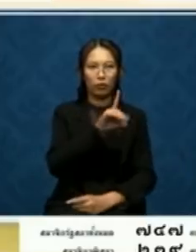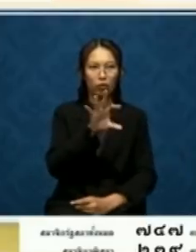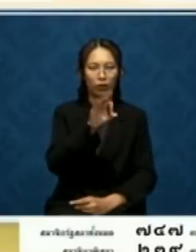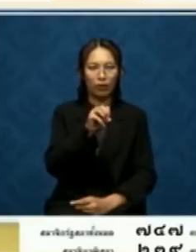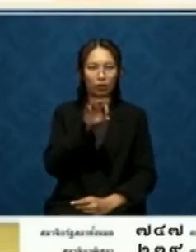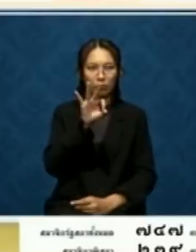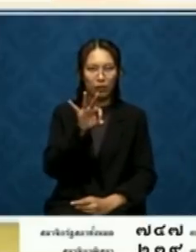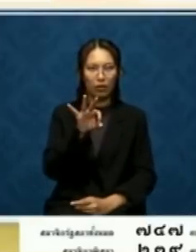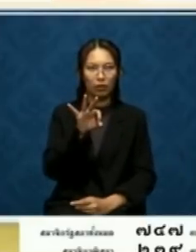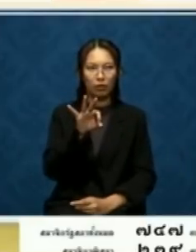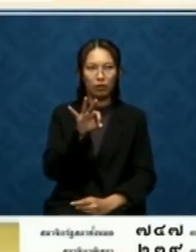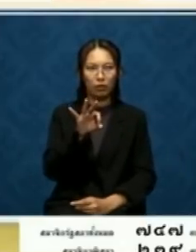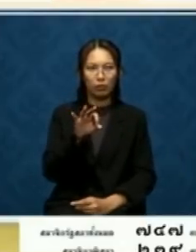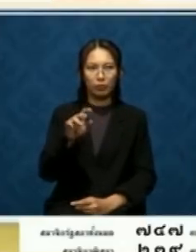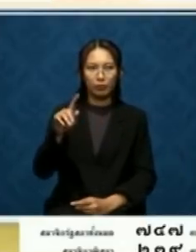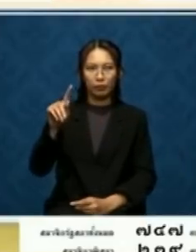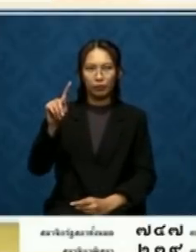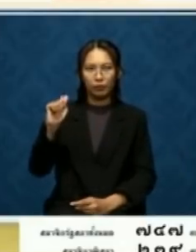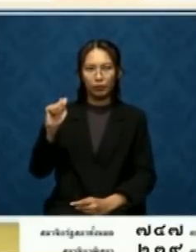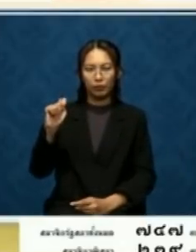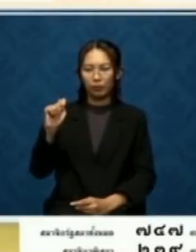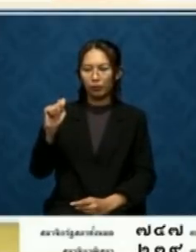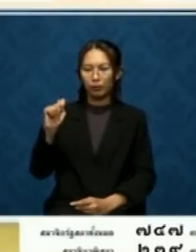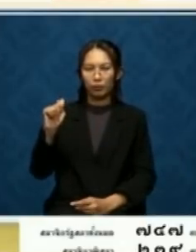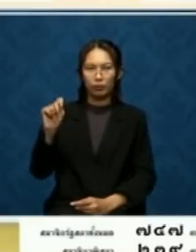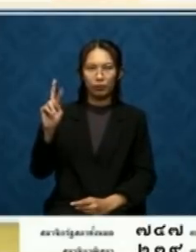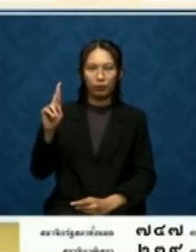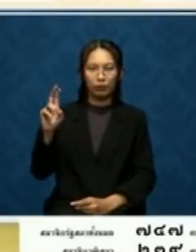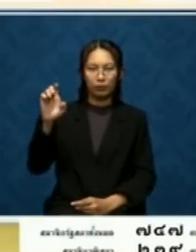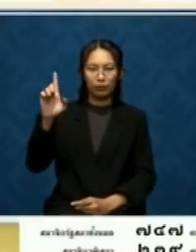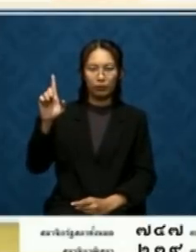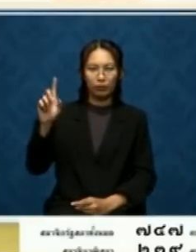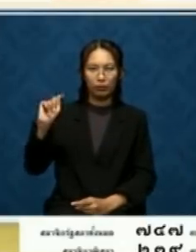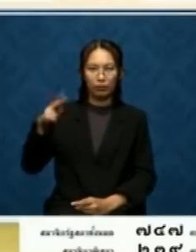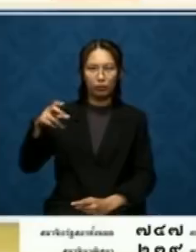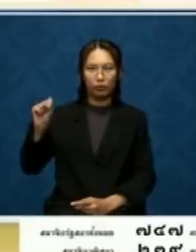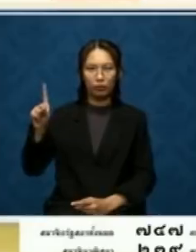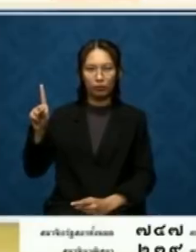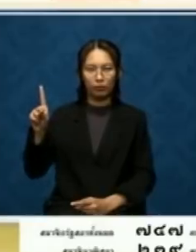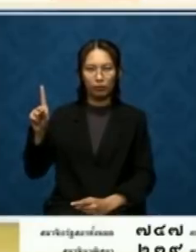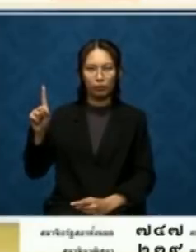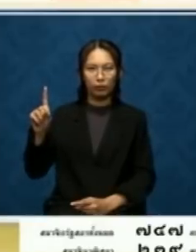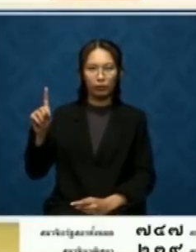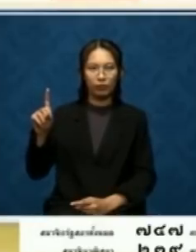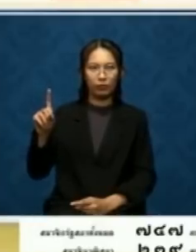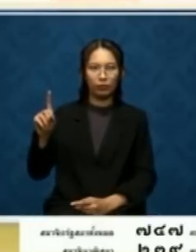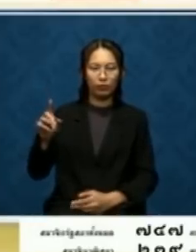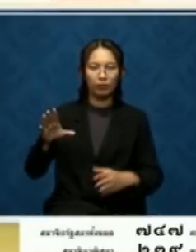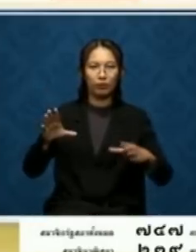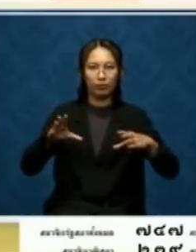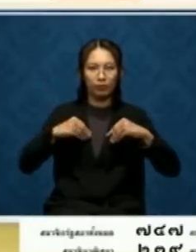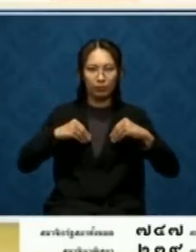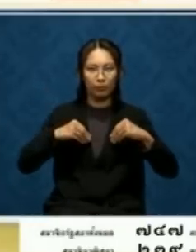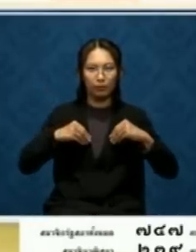กลุ่ม ๆเริ่มมีเป็นกลุ่มๆแต่เสียงแตกตรงนี้เนี่ยก็แตกในลักษณะที่ว่าอาจจะมีกลุ่มซึ่งเห็นชอบมากกว่ า เป็นกลุ่มที่ใหญ่กว่า ครับนะครับ